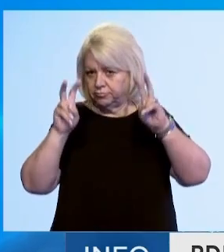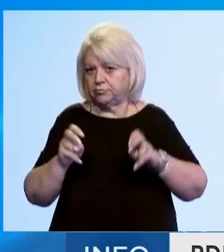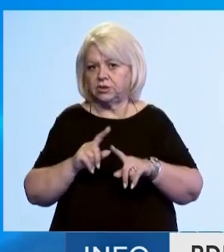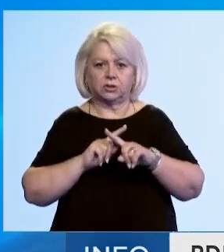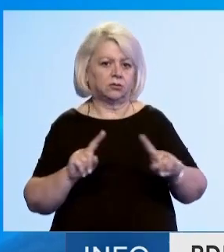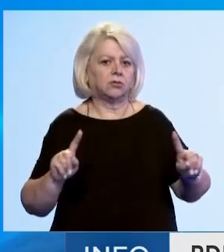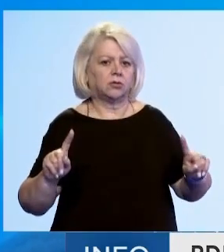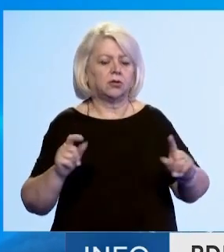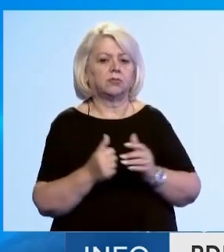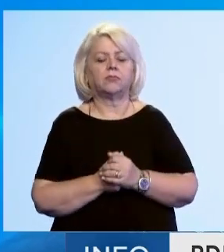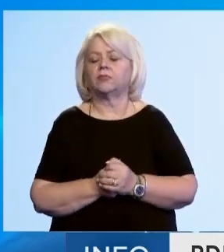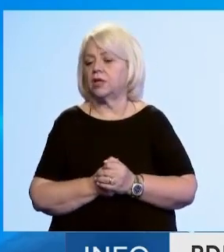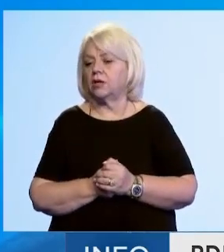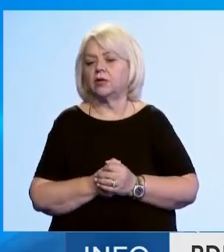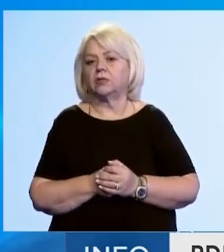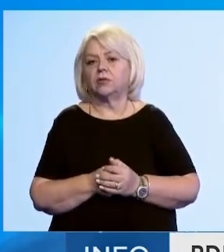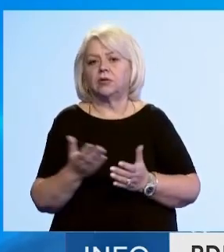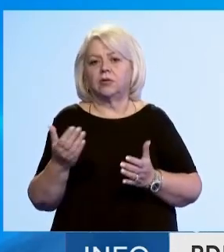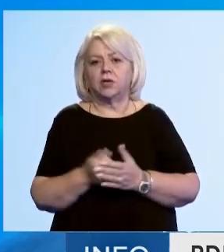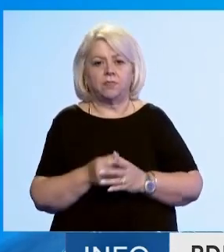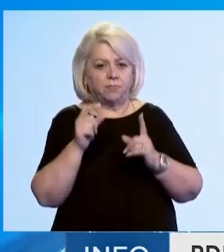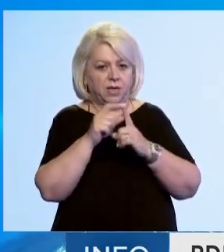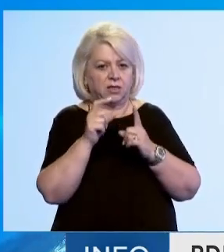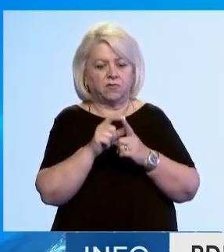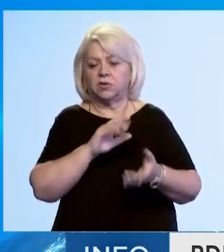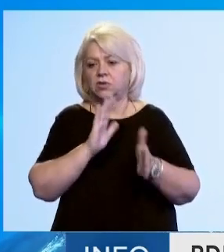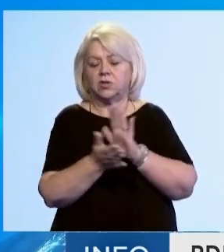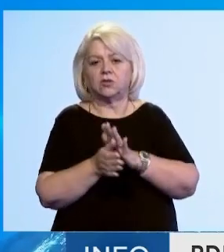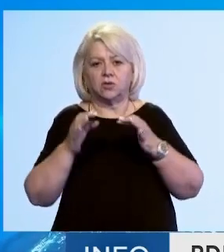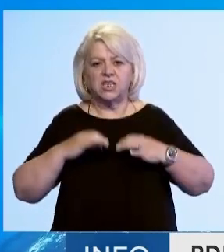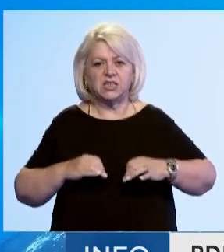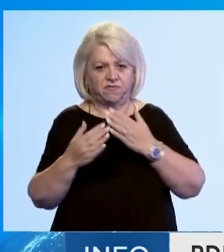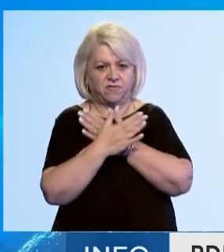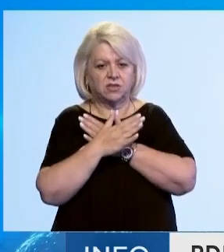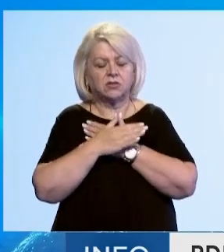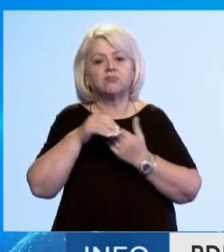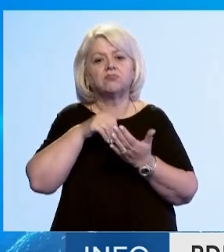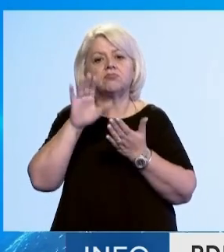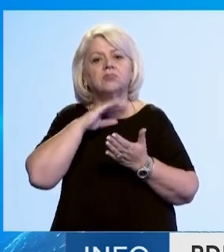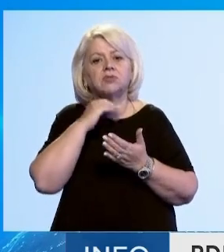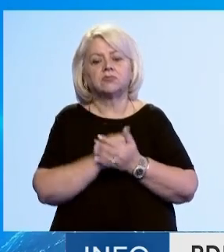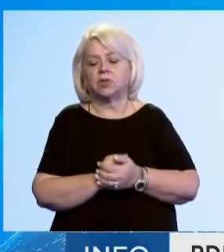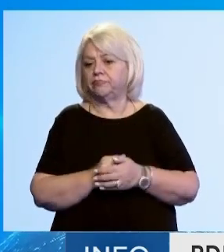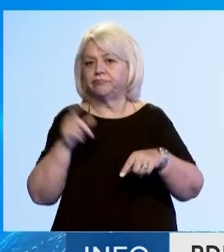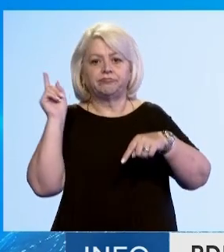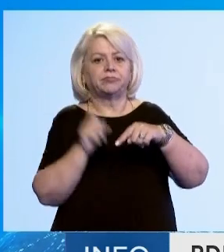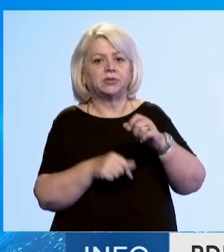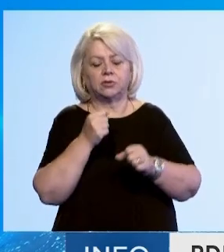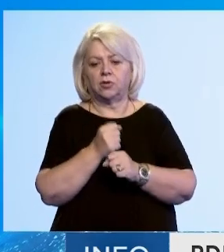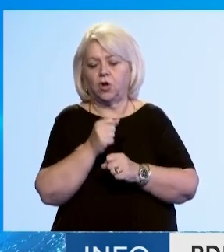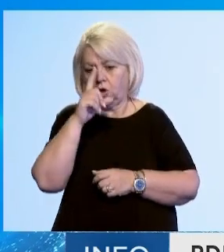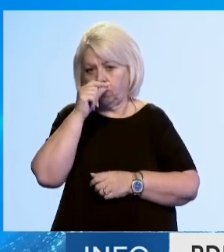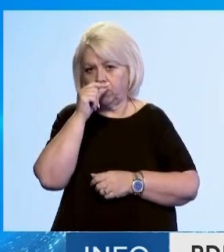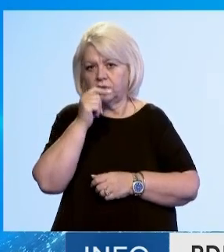informacionet të tjera të ditës. Sladjana Pantovic, nën kryetare komunës së Zveçanit, është shkarkuar nga detyra. Kryetari komunës së